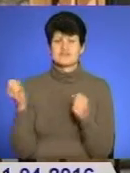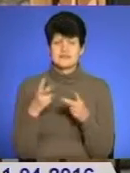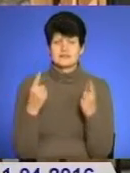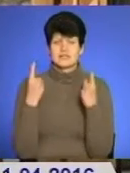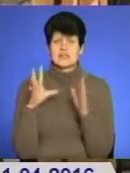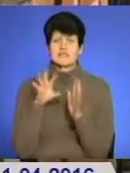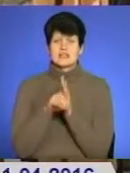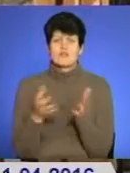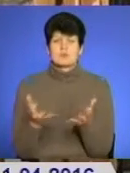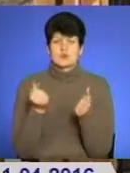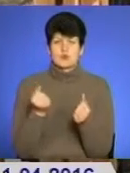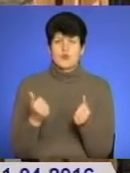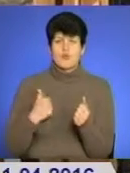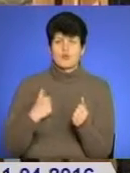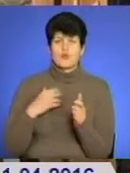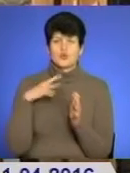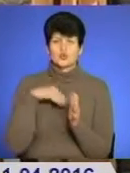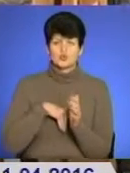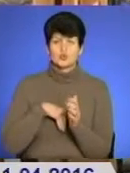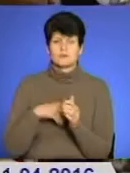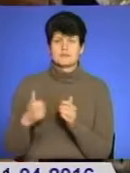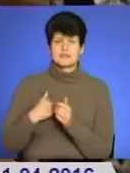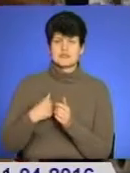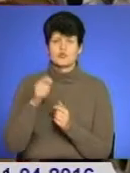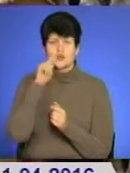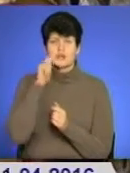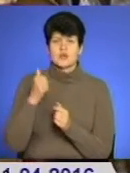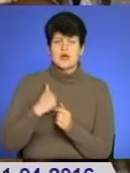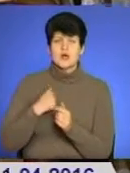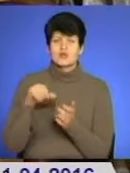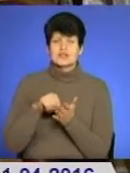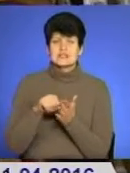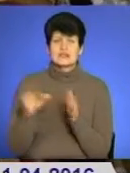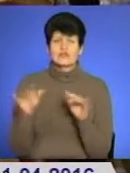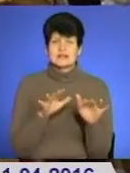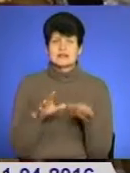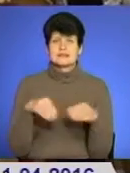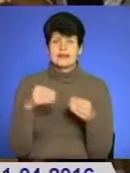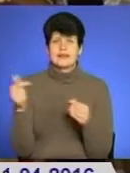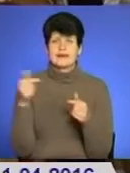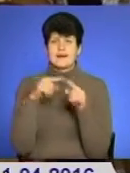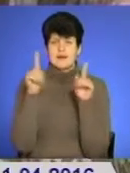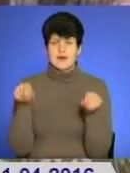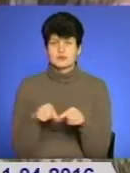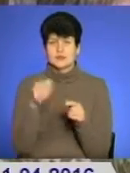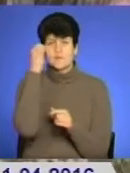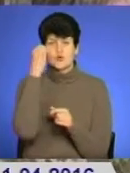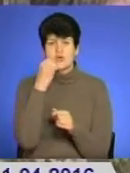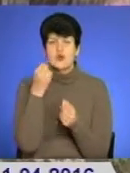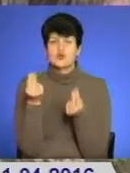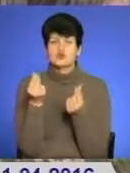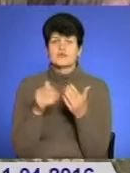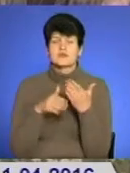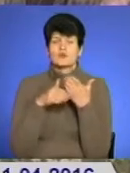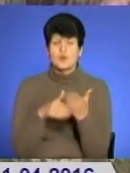внесок у підтримці бойового духу бійців української армії учасників оркестру нагородили грамотами, подяками, грошовими